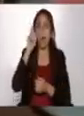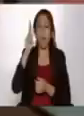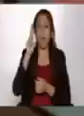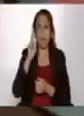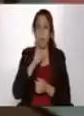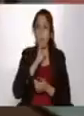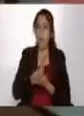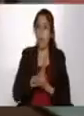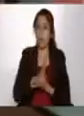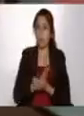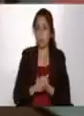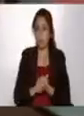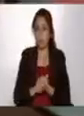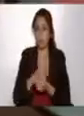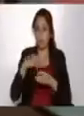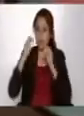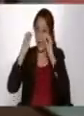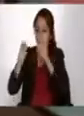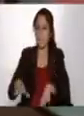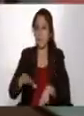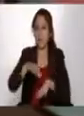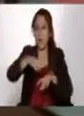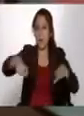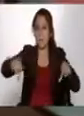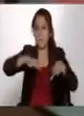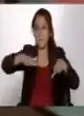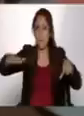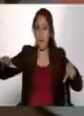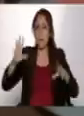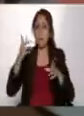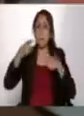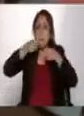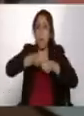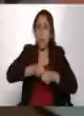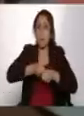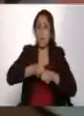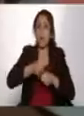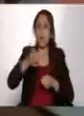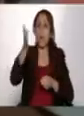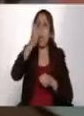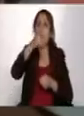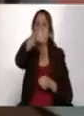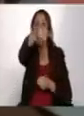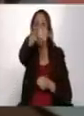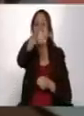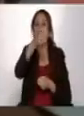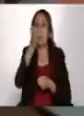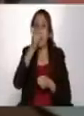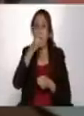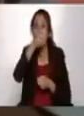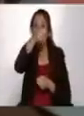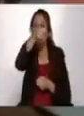تسوق. قال له انا رميت حبيبه. قال له اه. امال مين اللي موتها؟ قال له اختها. قال له بتقول